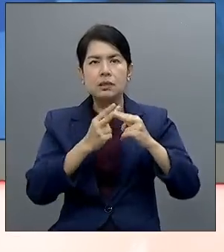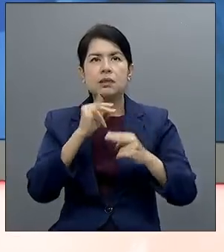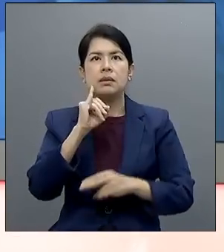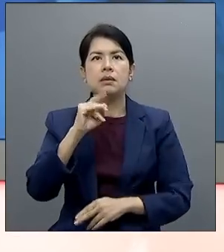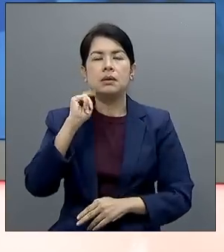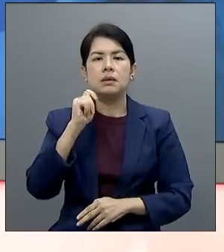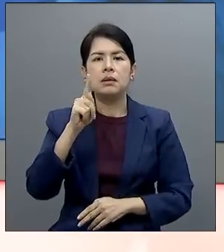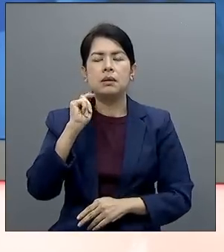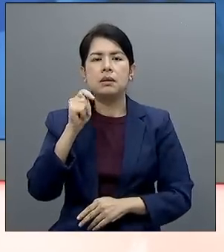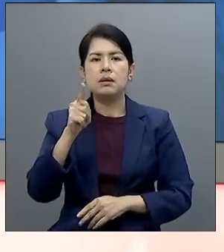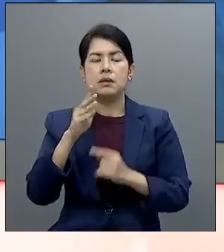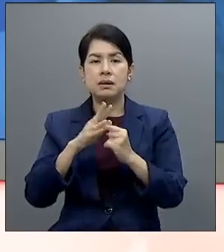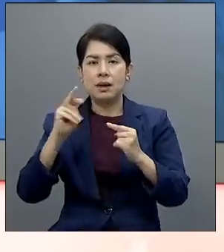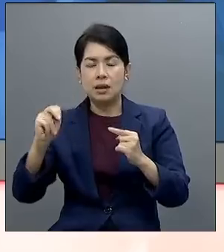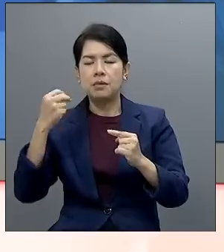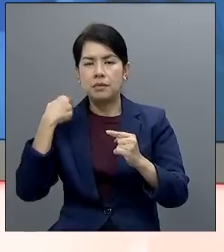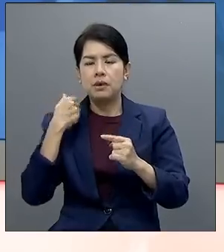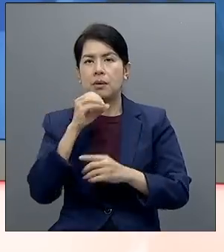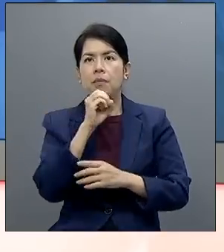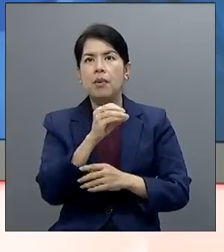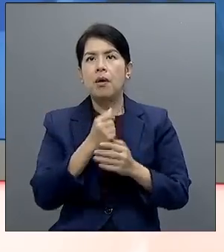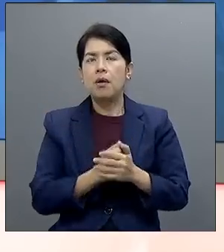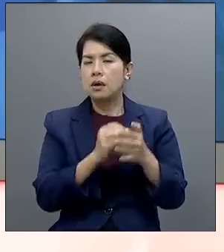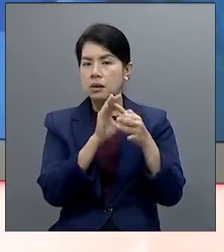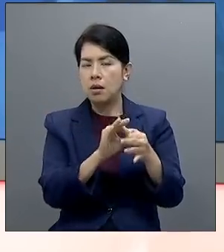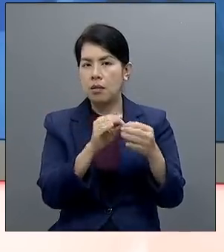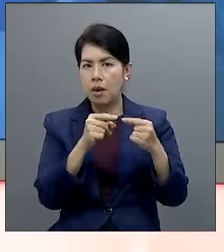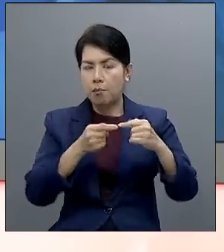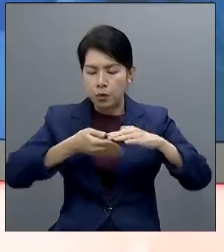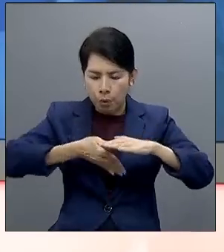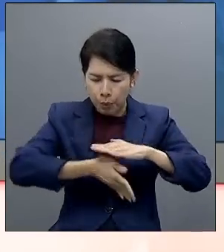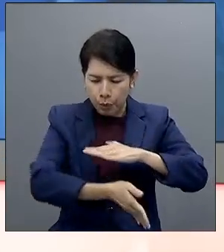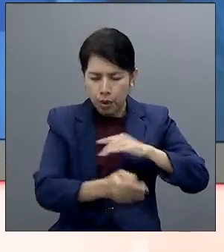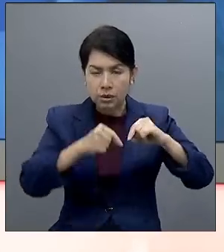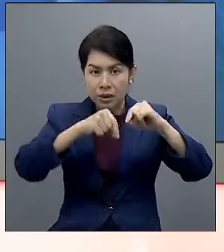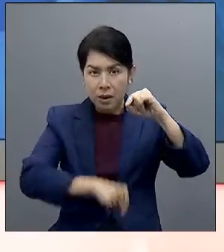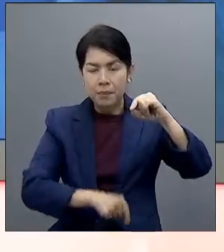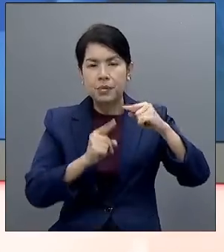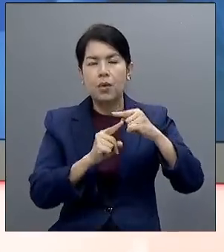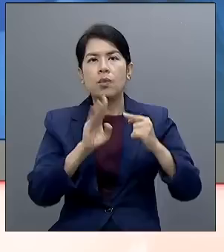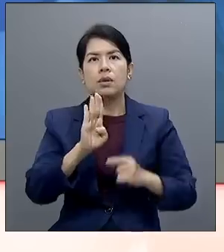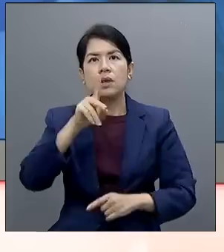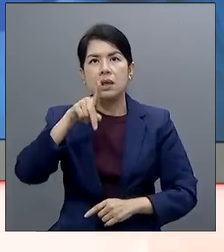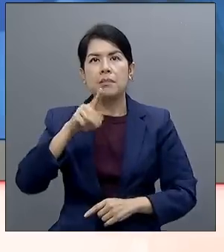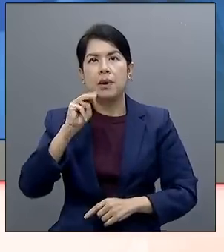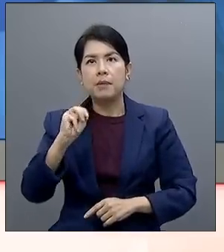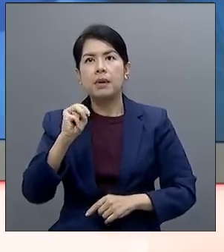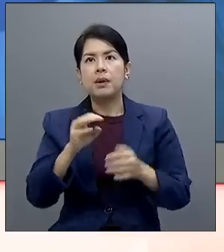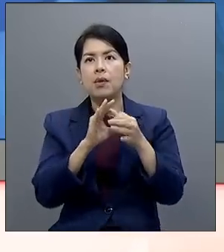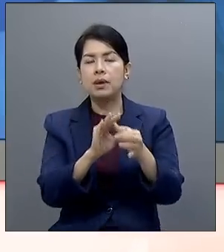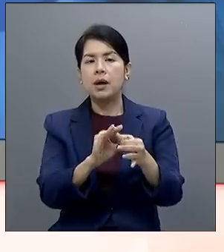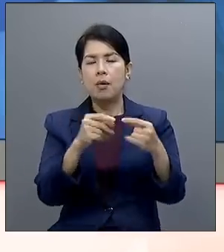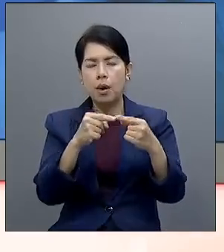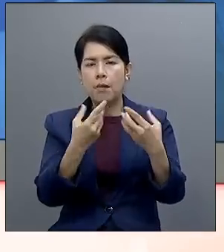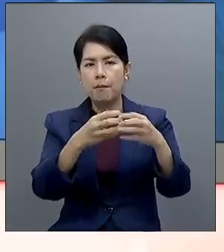ยกขึ้นมาโฆษณาก่อนหน้านี้นอกเหนือจากเรื่องของขีดความสามารถในการดำน้ำได้ลึกถึง 4,000เมตรค่ะนั่นก็คือเรื่องของตัววัสดุ